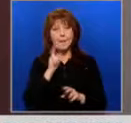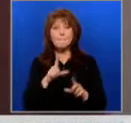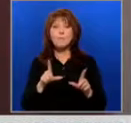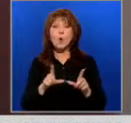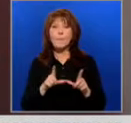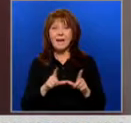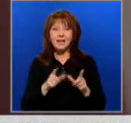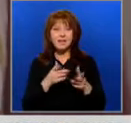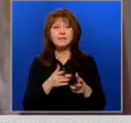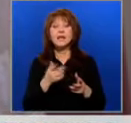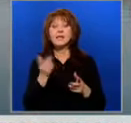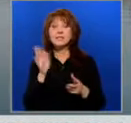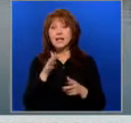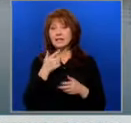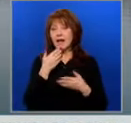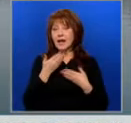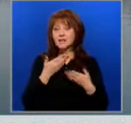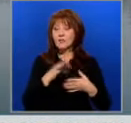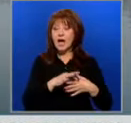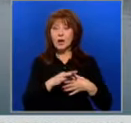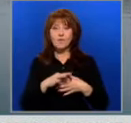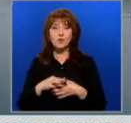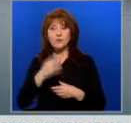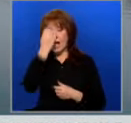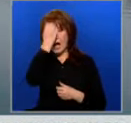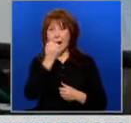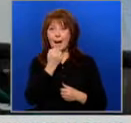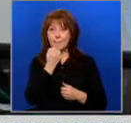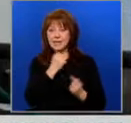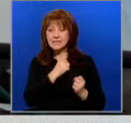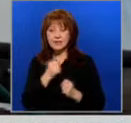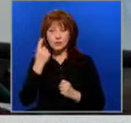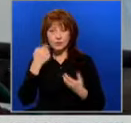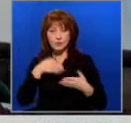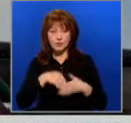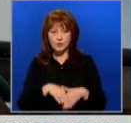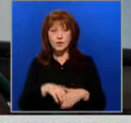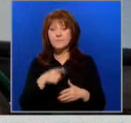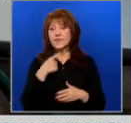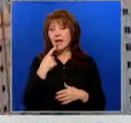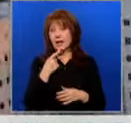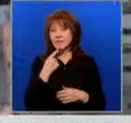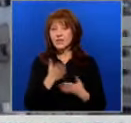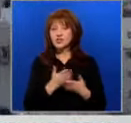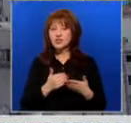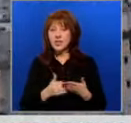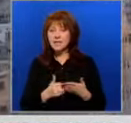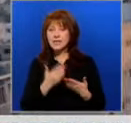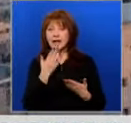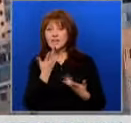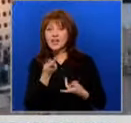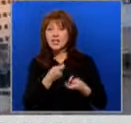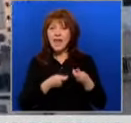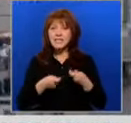бин Алтани след разговори с ръководството на Хамас късно с нощи. Световните медии съобщават част от уравнението на